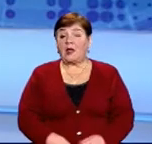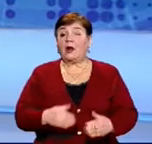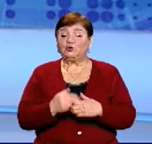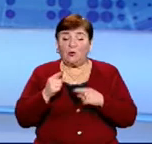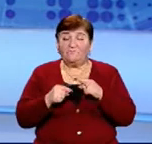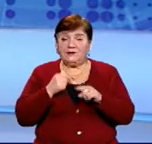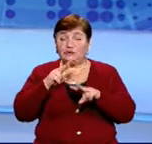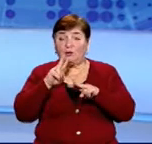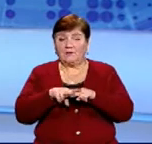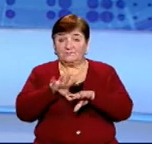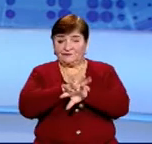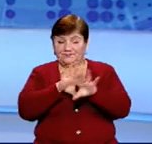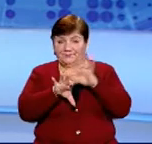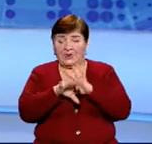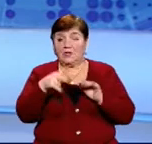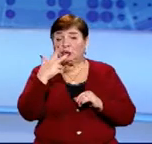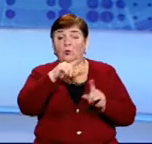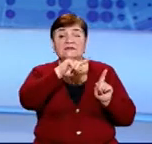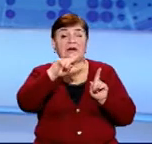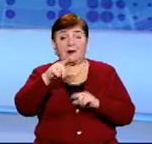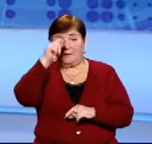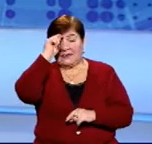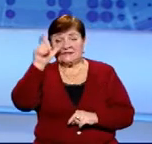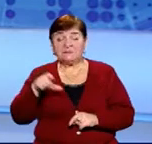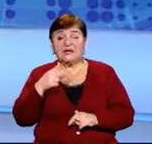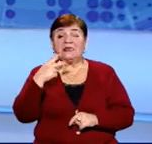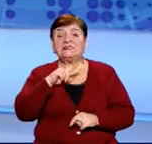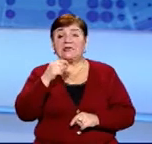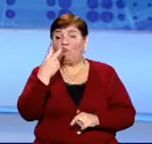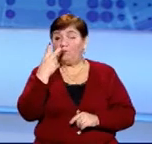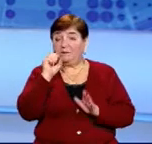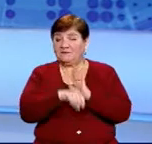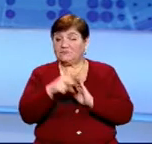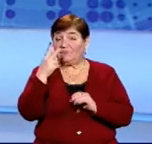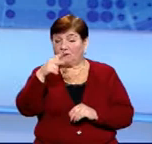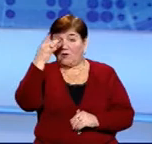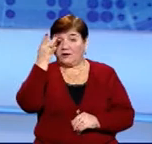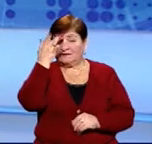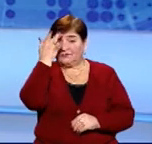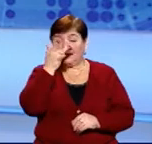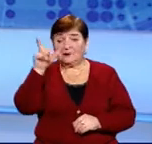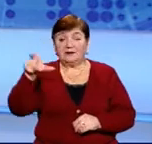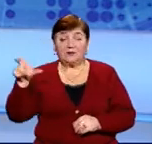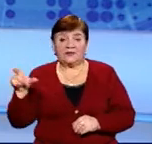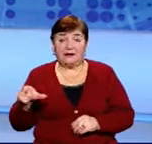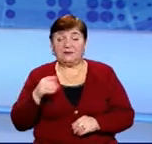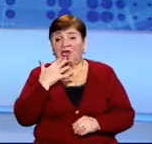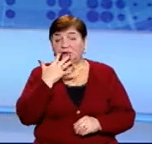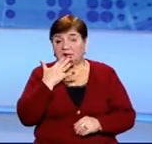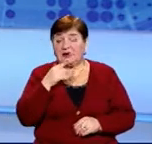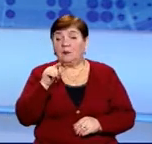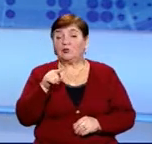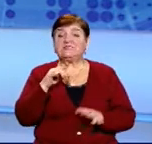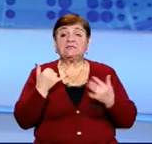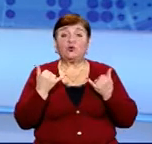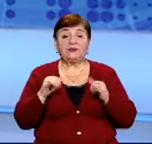Довічне позбавлення волі призначив суд трьом закарпатцям за вбивство двох громадян Індії та спробу вбивства третього іноземця. Про це